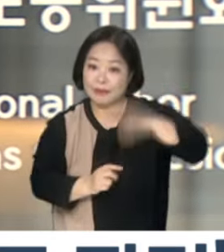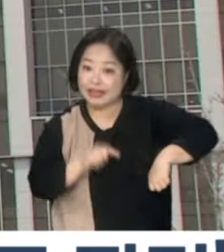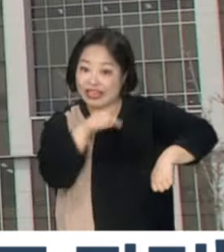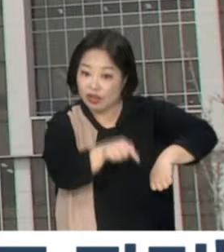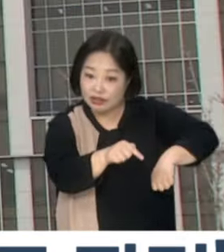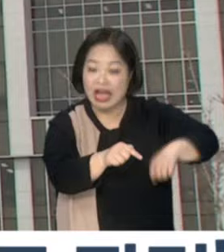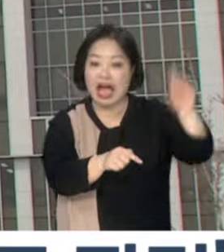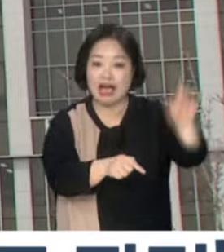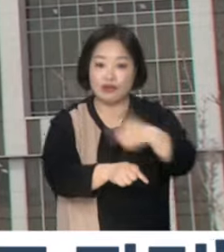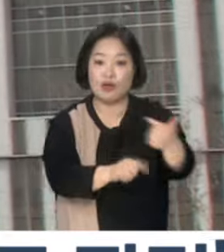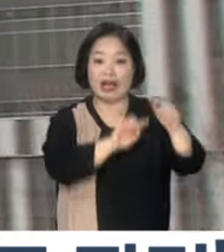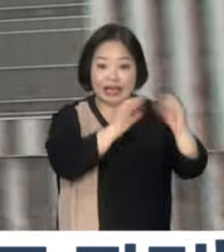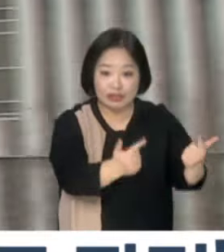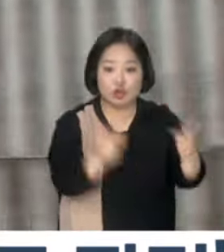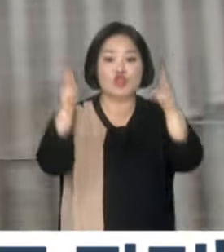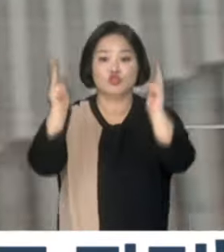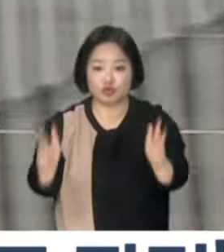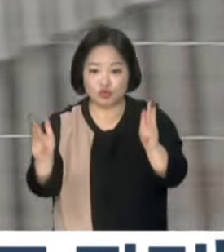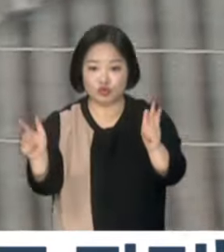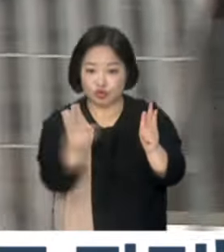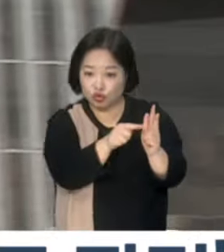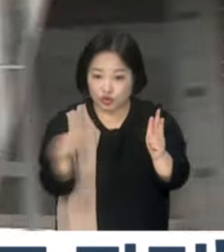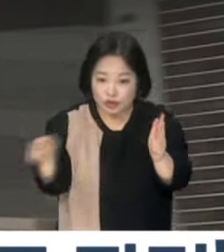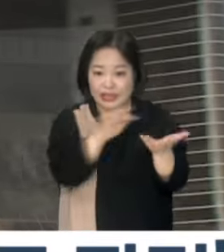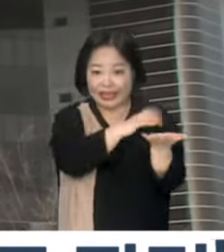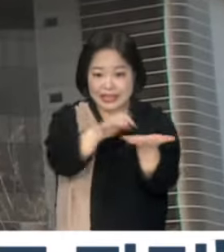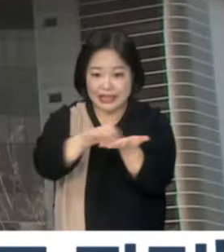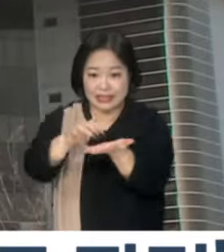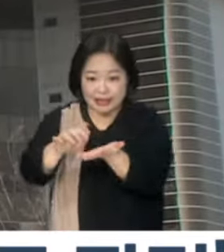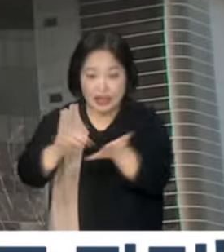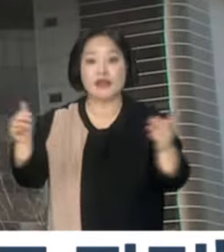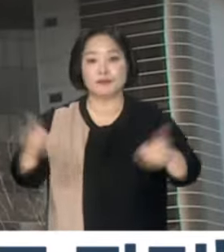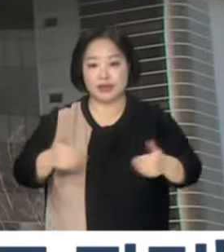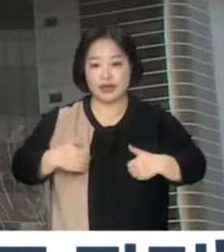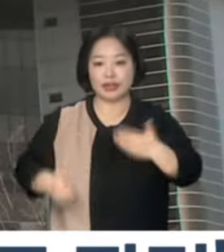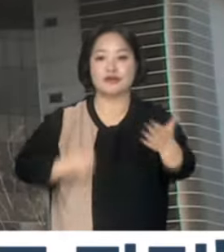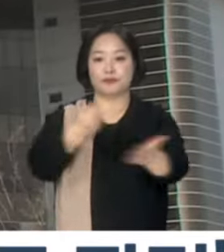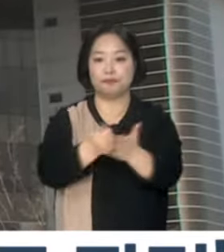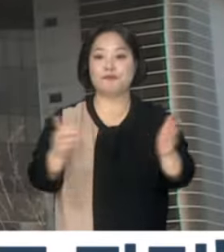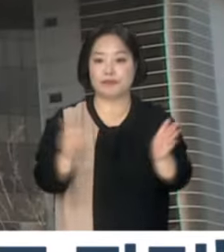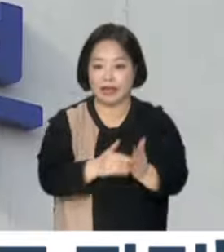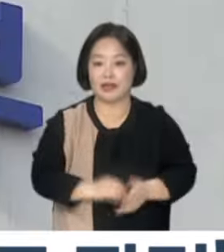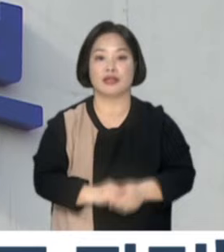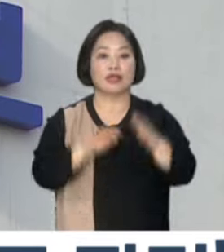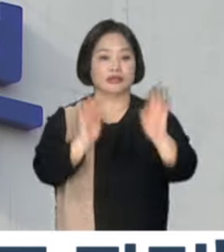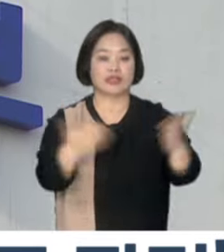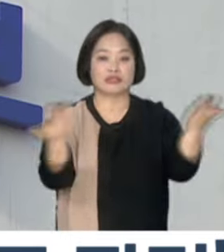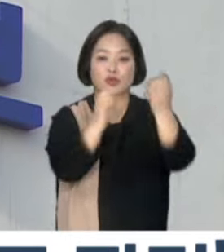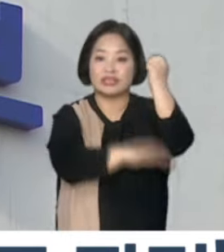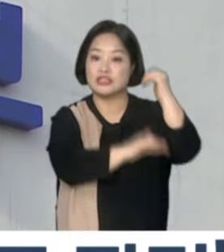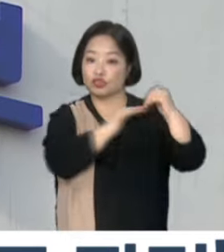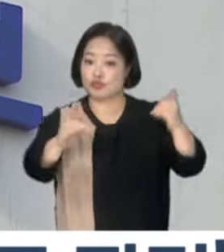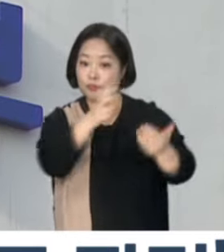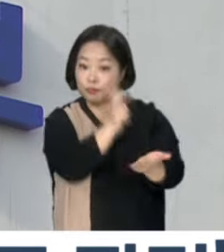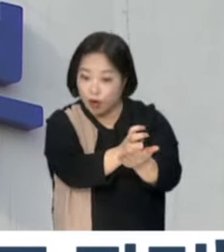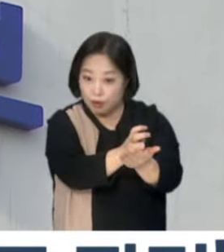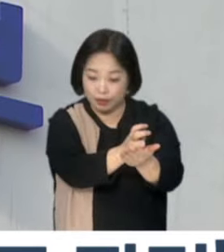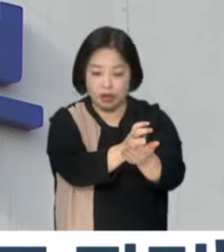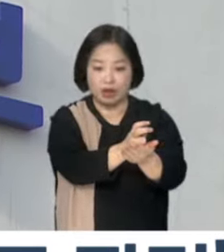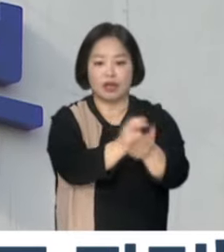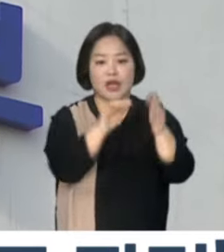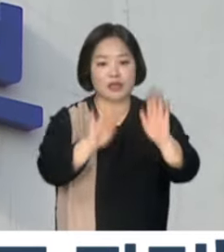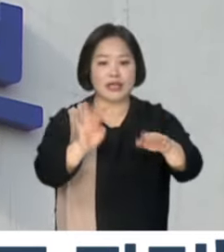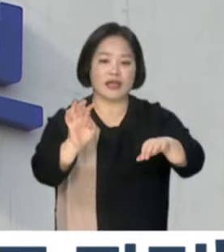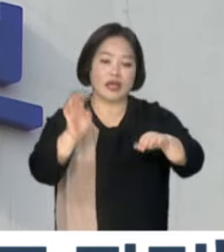단위가 아니라 주단이 연장 근로 시간으로 판단해야 한다는 판결을 내놨습니다 근로기준법은 일주 근로 시간이